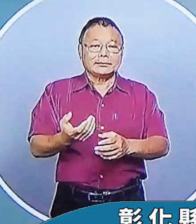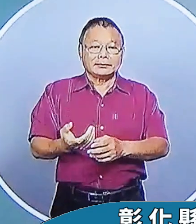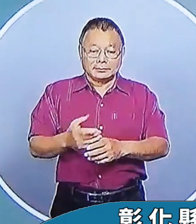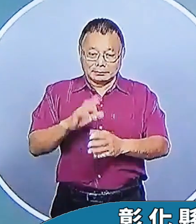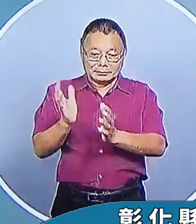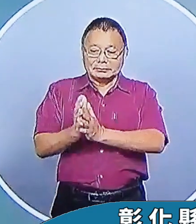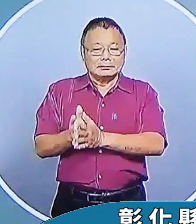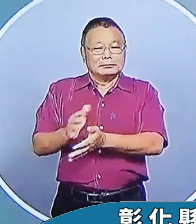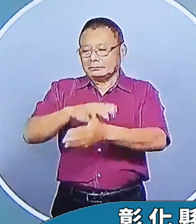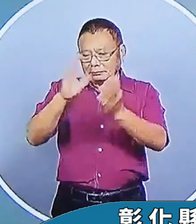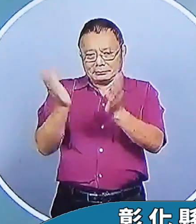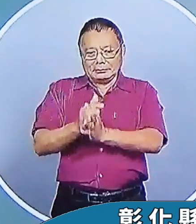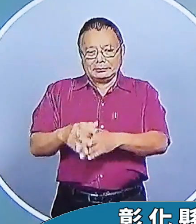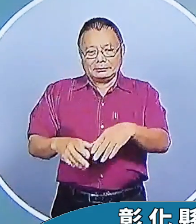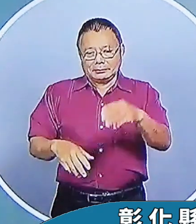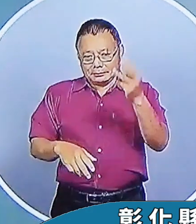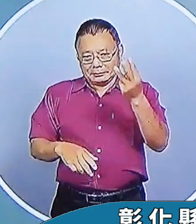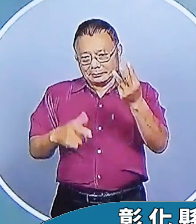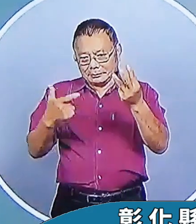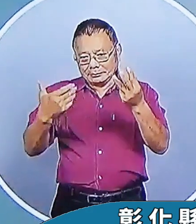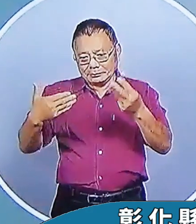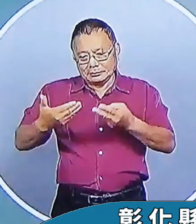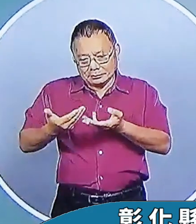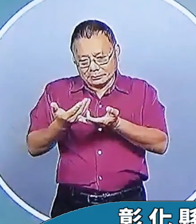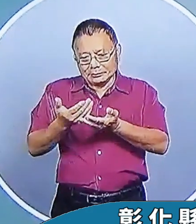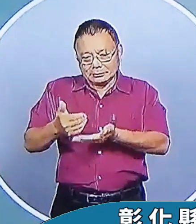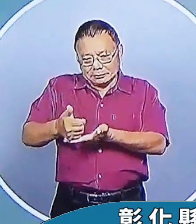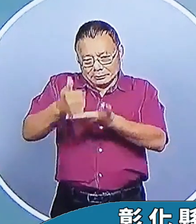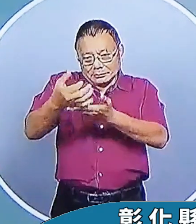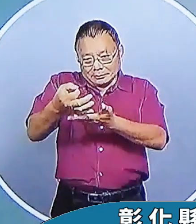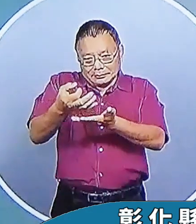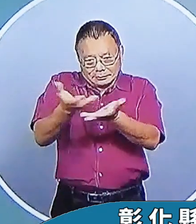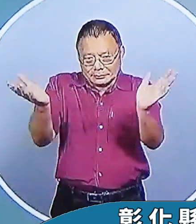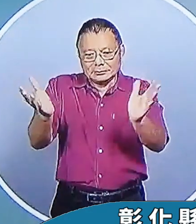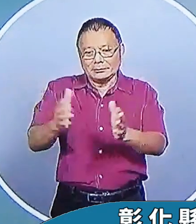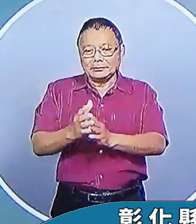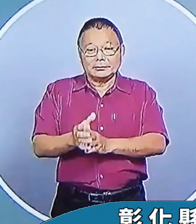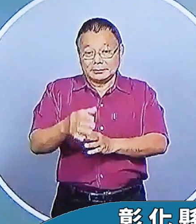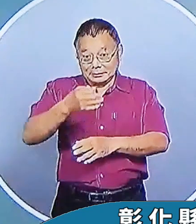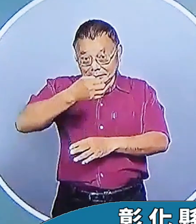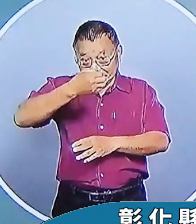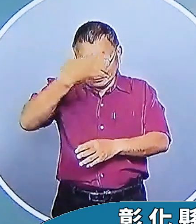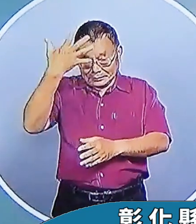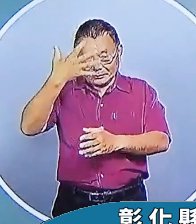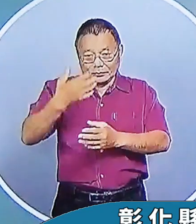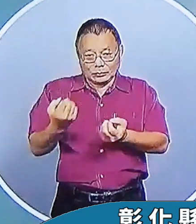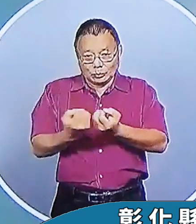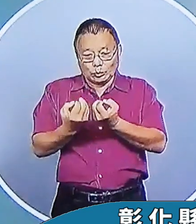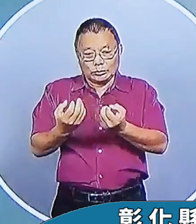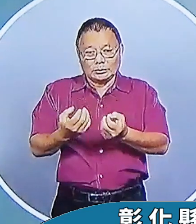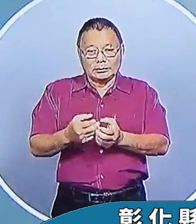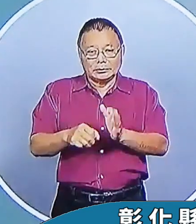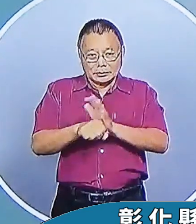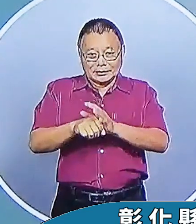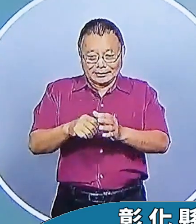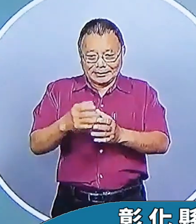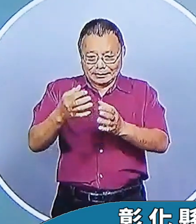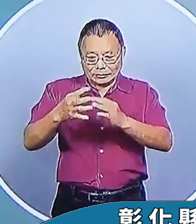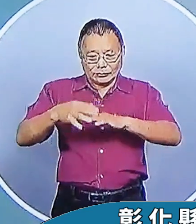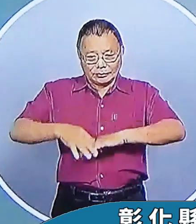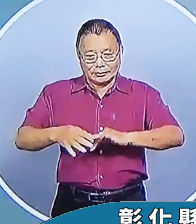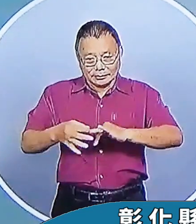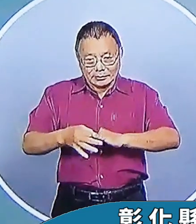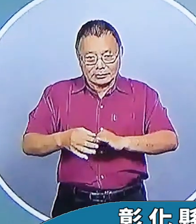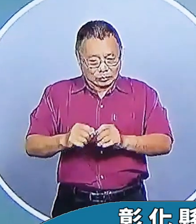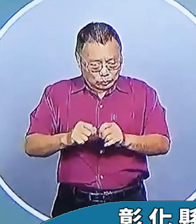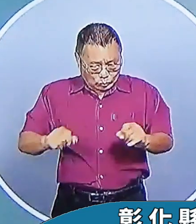是全面发放369敬老礼金，以及咱的青年发展基金，啊，还有咱的环境永续